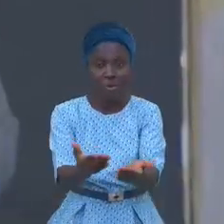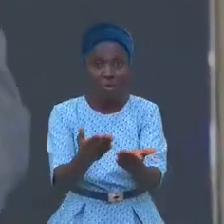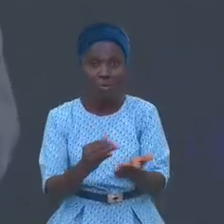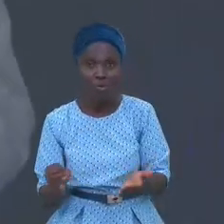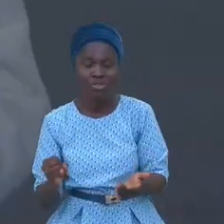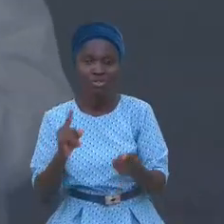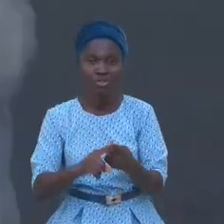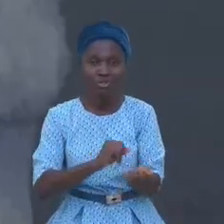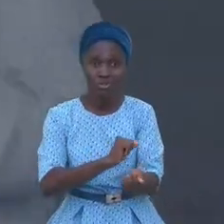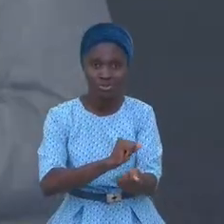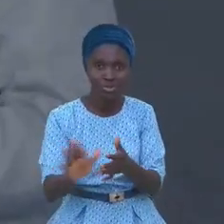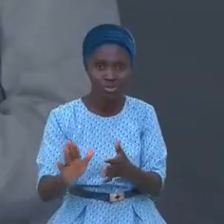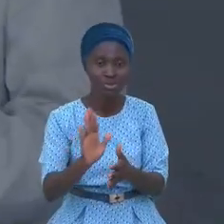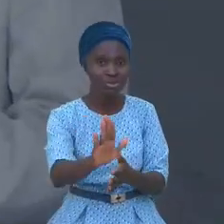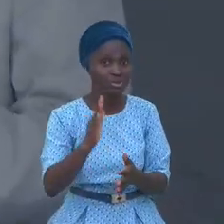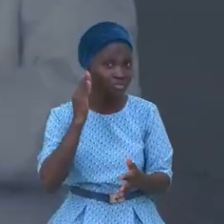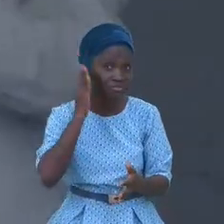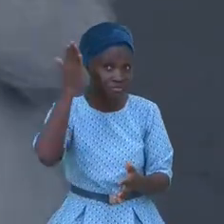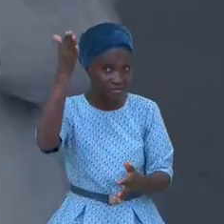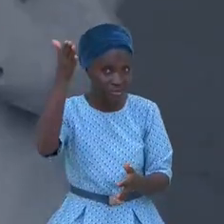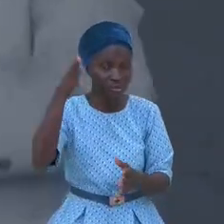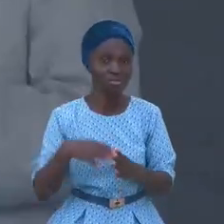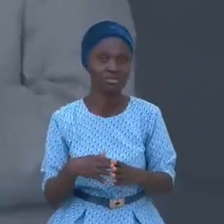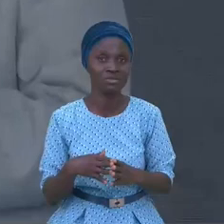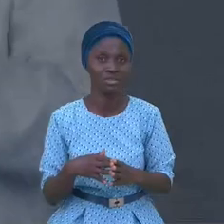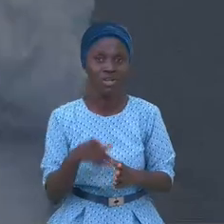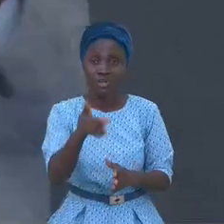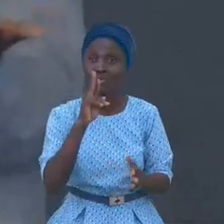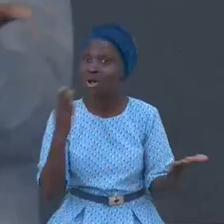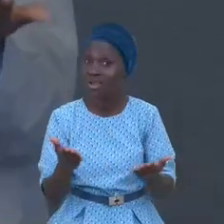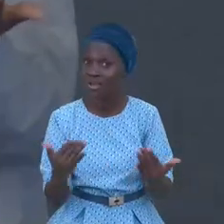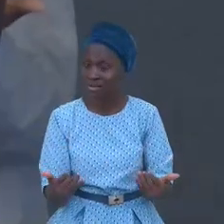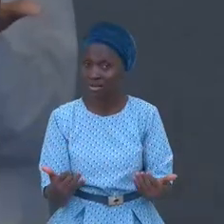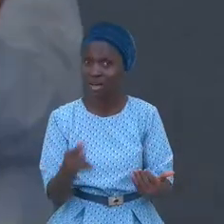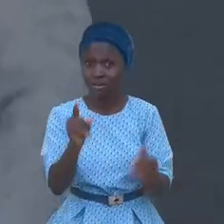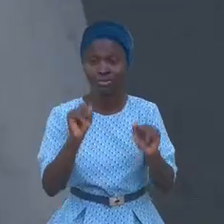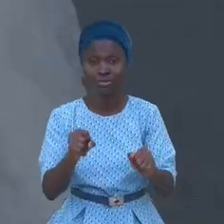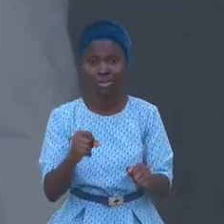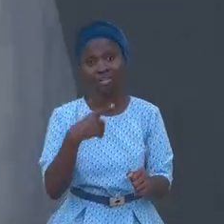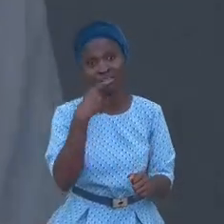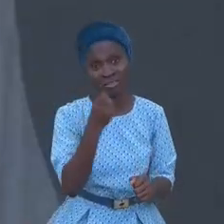voulant détruire ton avenir, tu es là-bas aujourd'hui, tu peux dire,